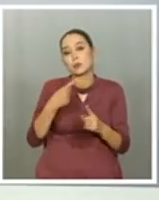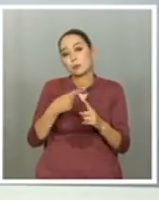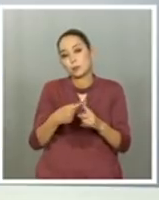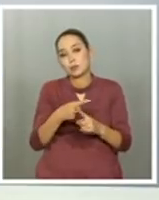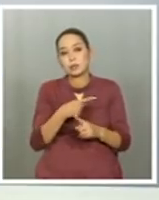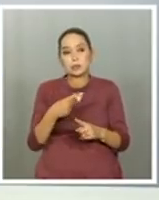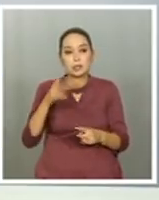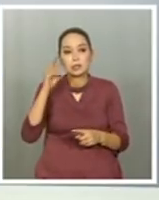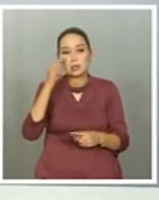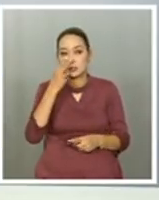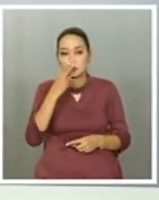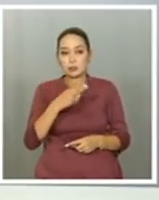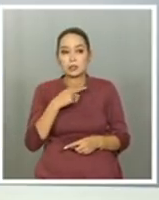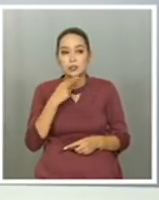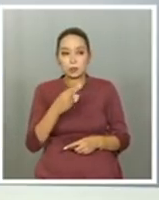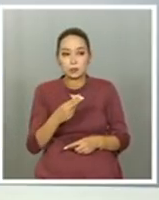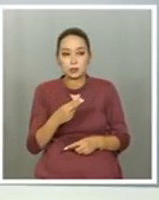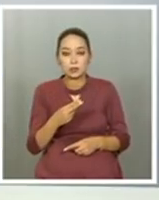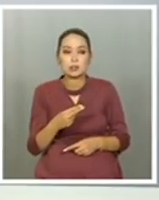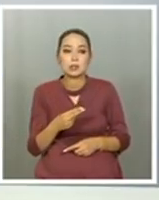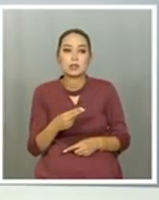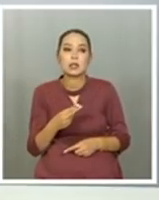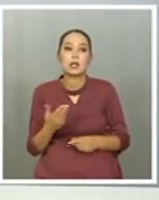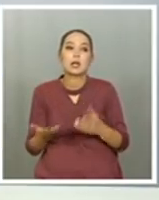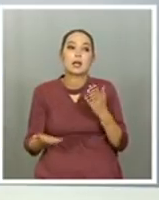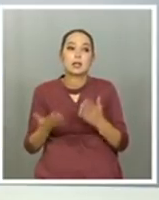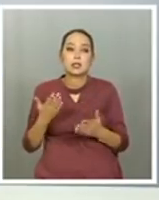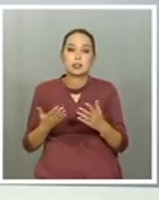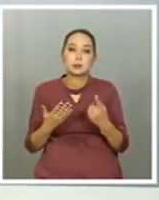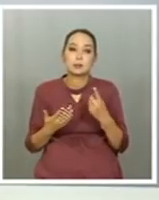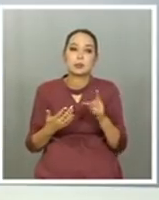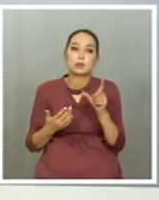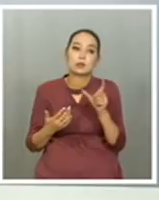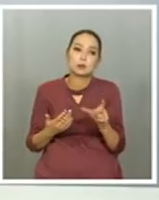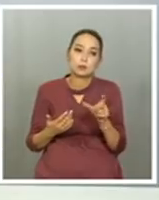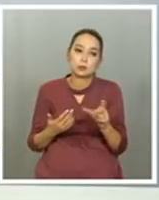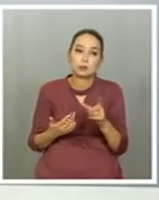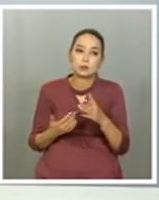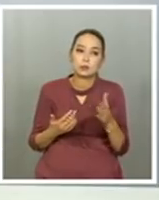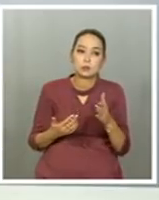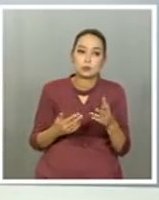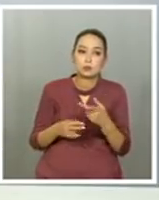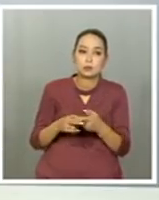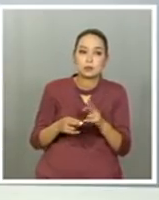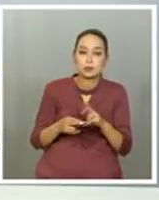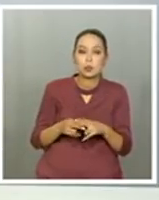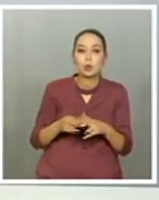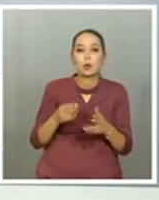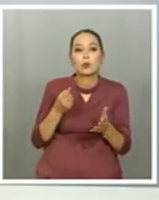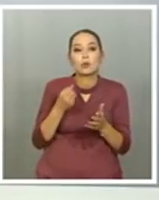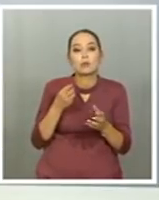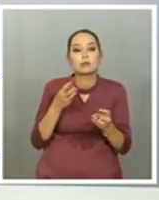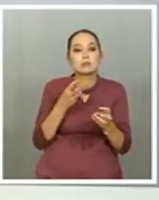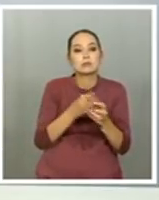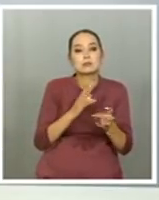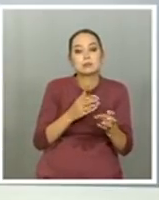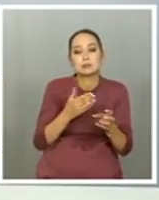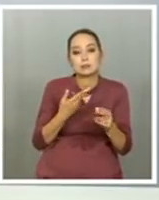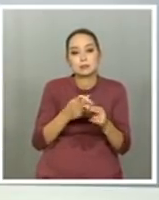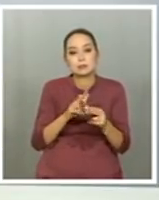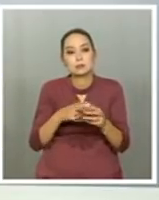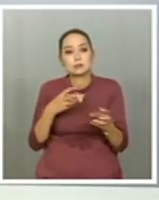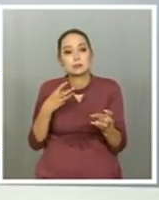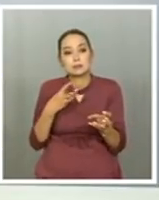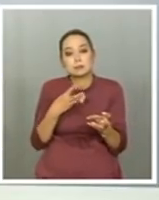таңбаларына назар аударайық. Бұл, яғни, бірінші бөлігі, оң жақ бөлігі бұл соқтығысуға дейінгі импульстарының қосындысы. Ал